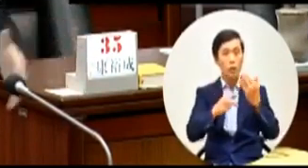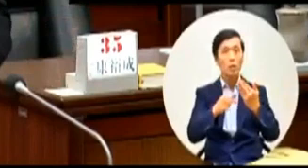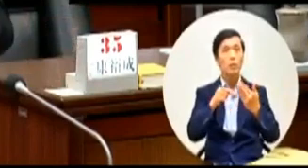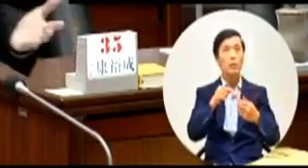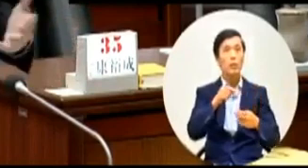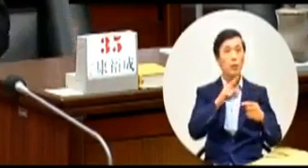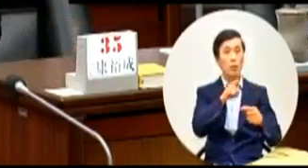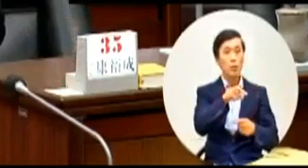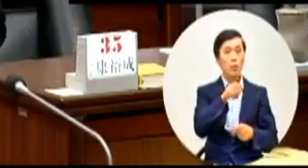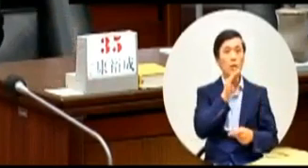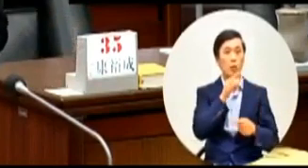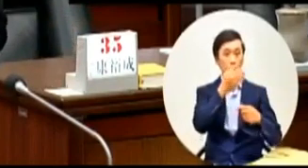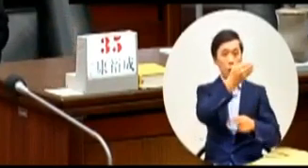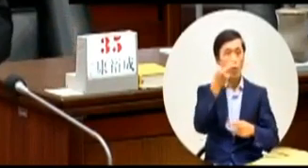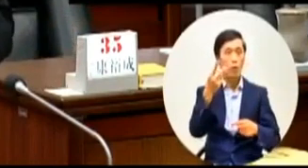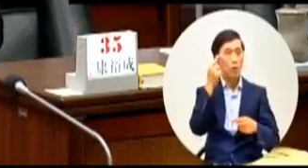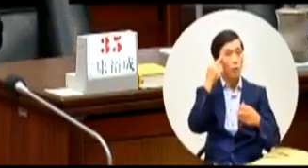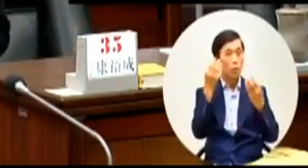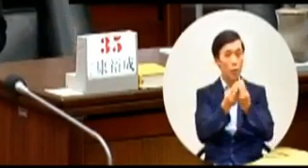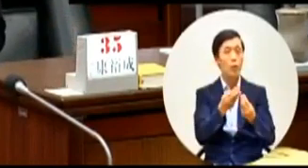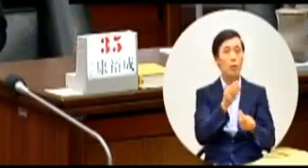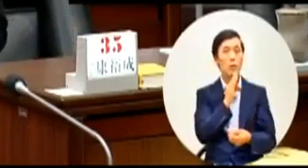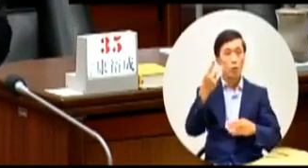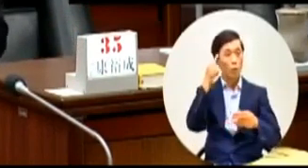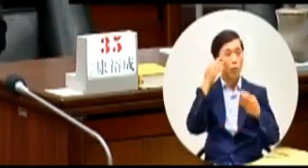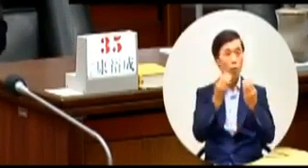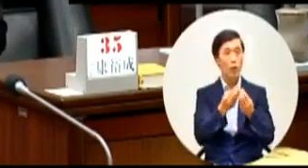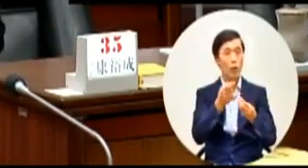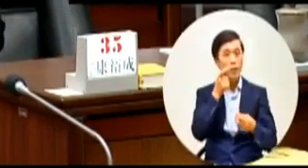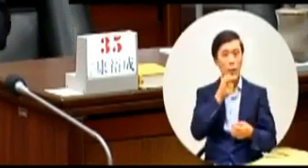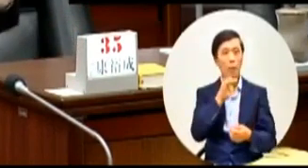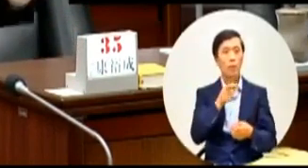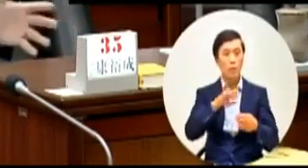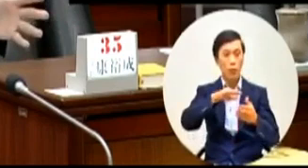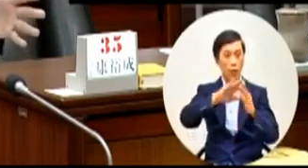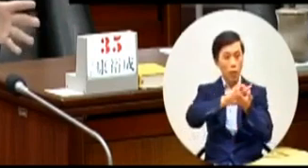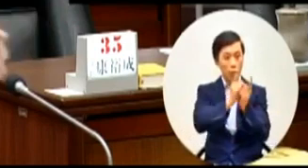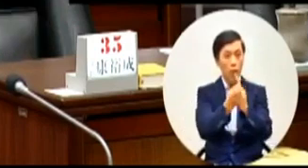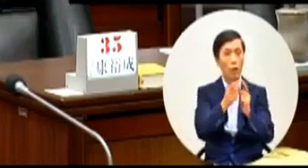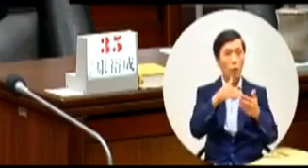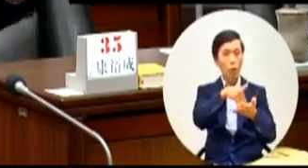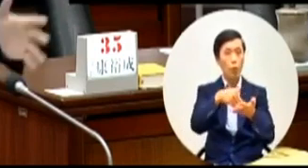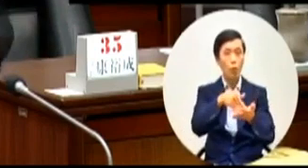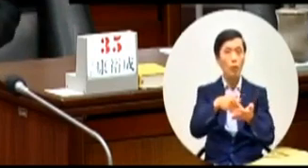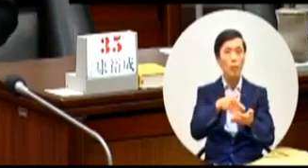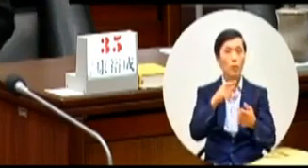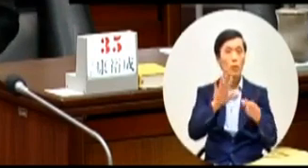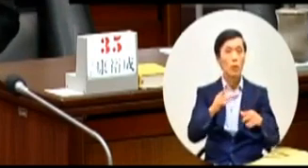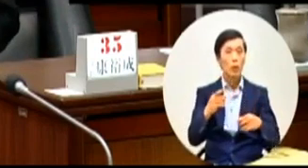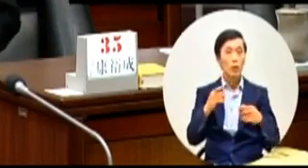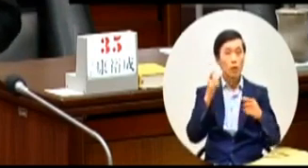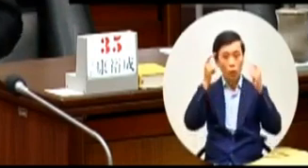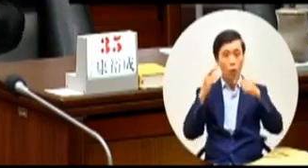识所以这嘛吼，咱全国的民众各用市民来了解。大家北漂青年现在要返乡但是返乡大家